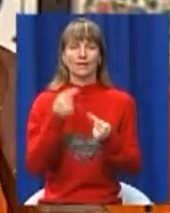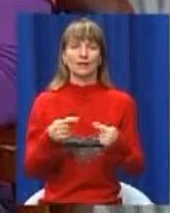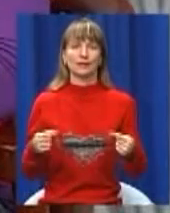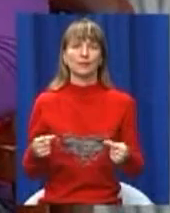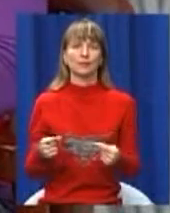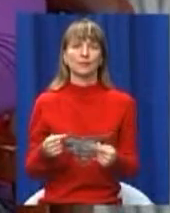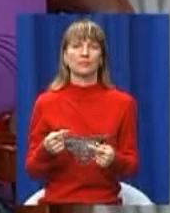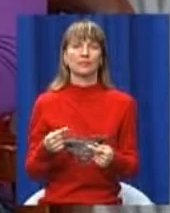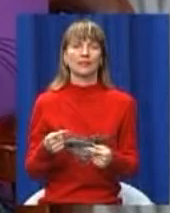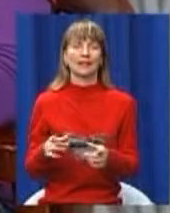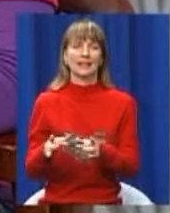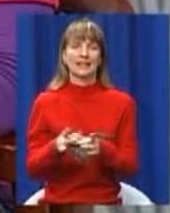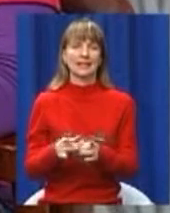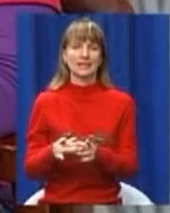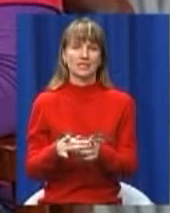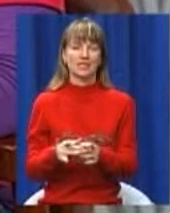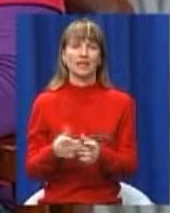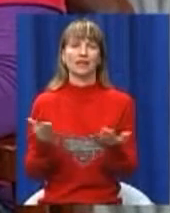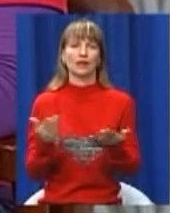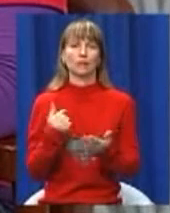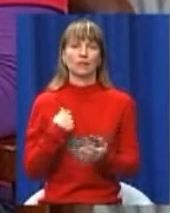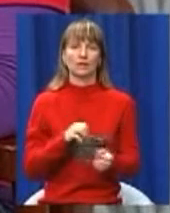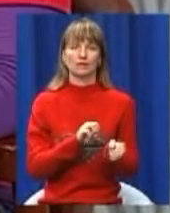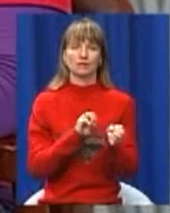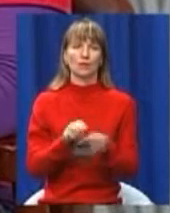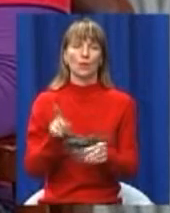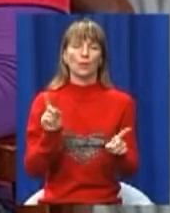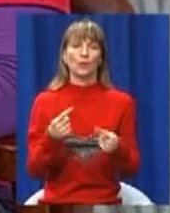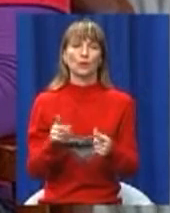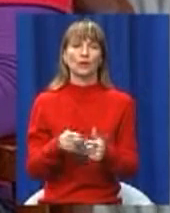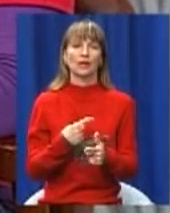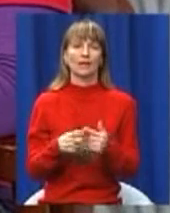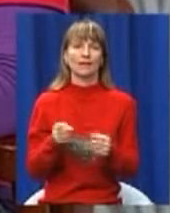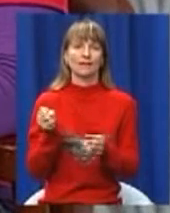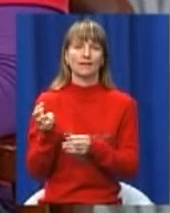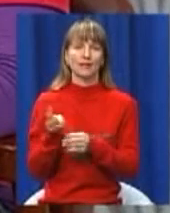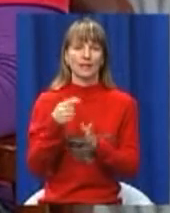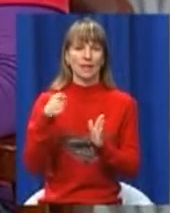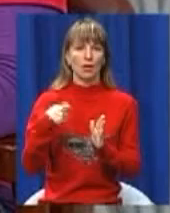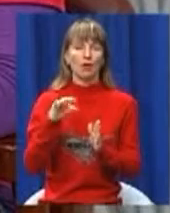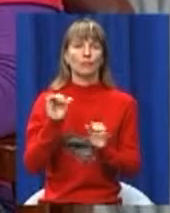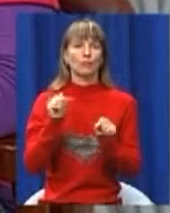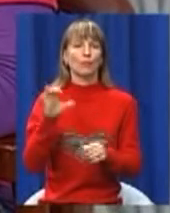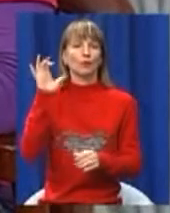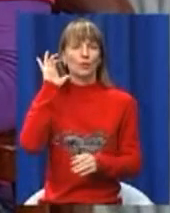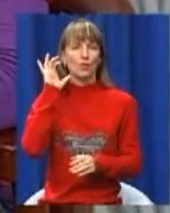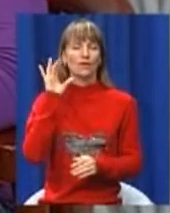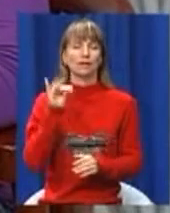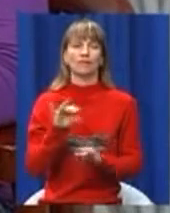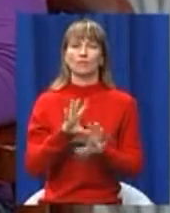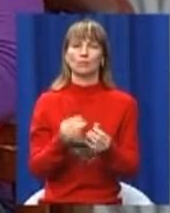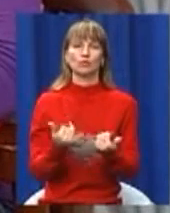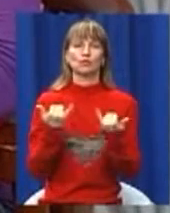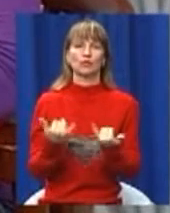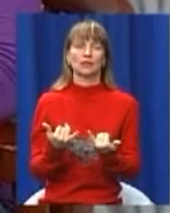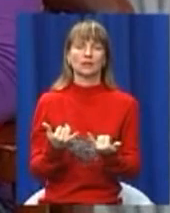або ці самі диски, так, дискети, на котрі ми скидуємо якусь певну музику або там відео, і можемо прослуховувати. Ну, а загалом і зараз